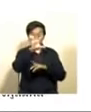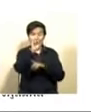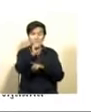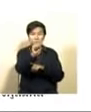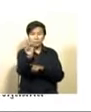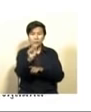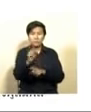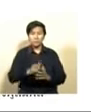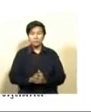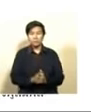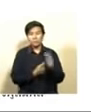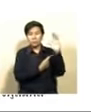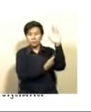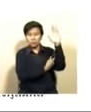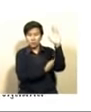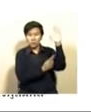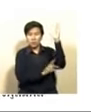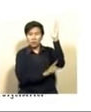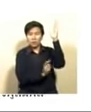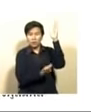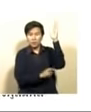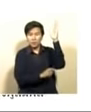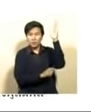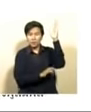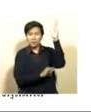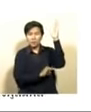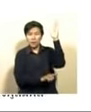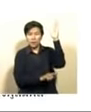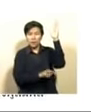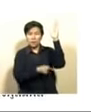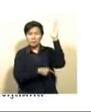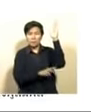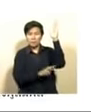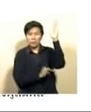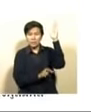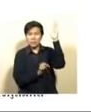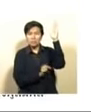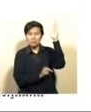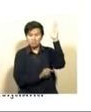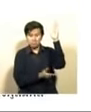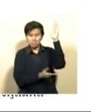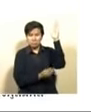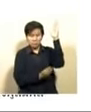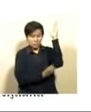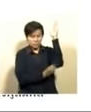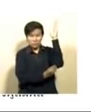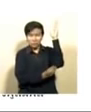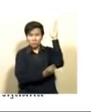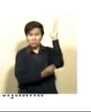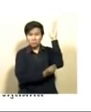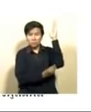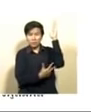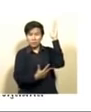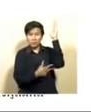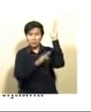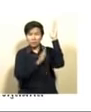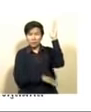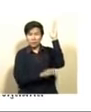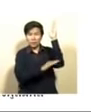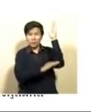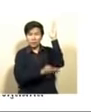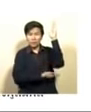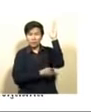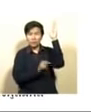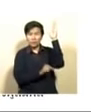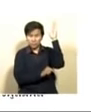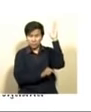จังหวัดชายแดนใต้ที่เราได้พูดคุยกันมานะครับมีเรื่องของชลบุรีสระแก้วส่วนทางอีสานนะครับก็จะเป็นจากทางอุบล